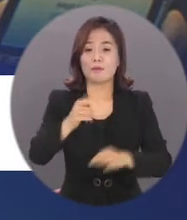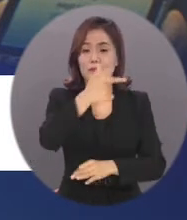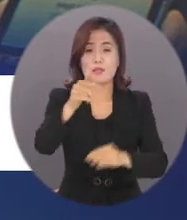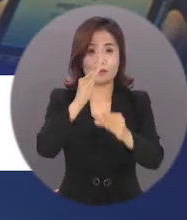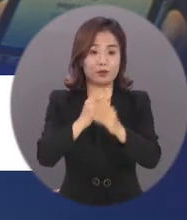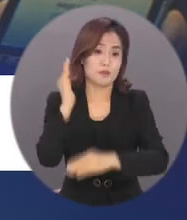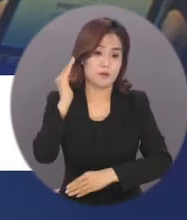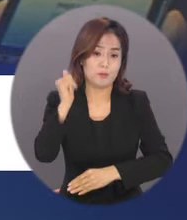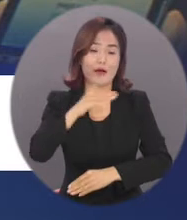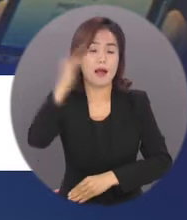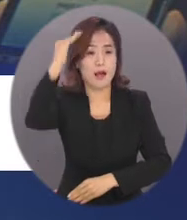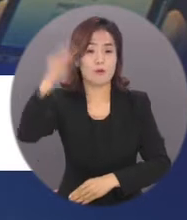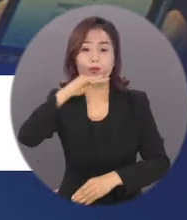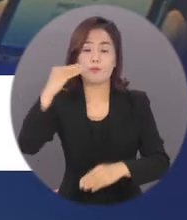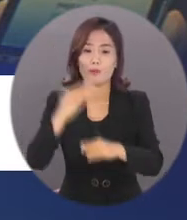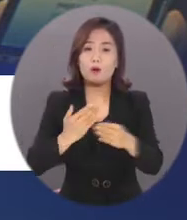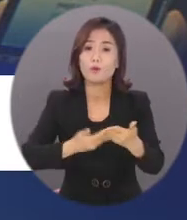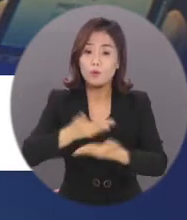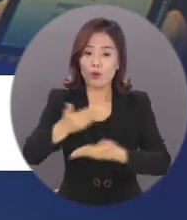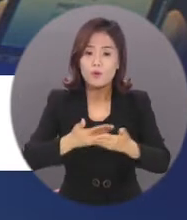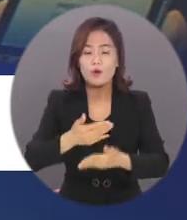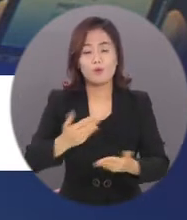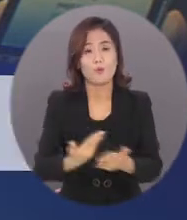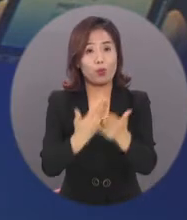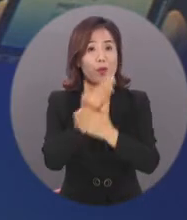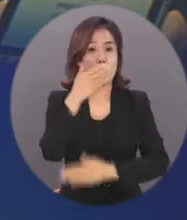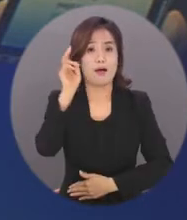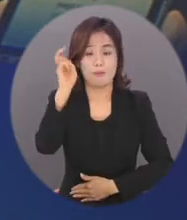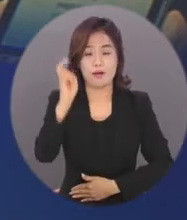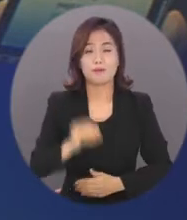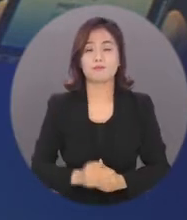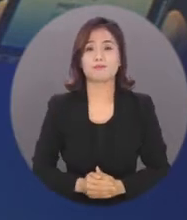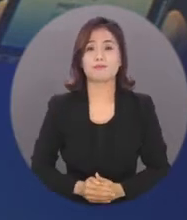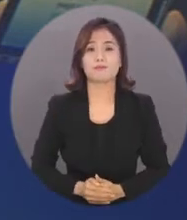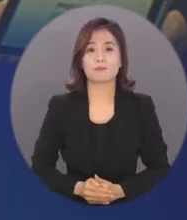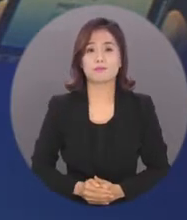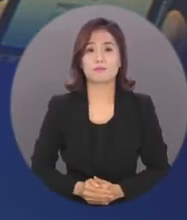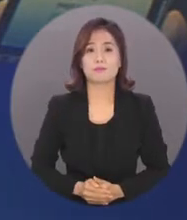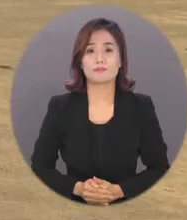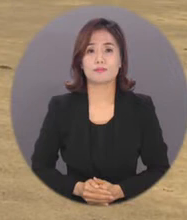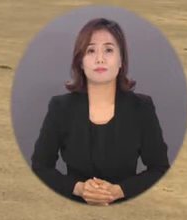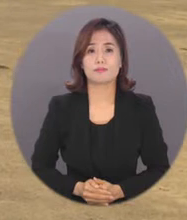담은 남북교류협력의 새로운 교두보가 될 것으로 기대됩니다. 양현승 기자가 취재했습니다.